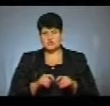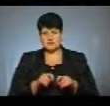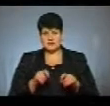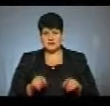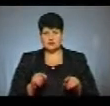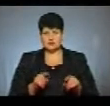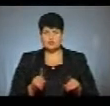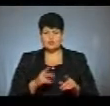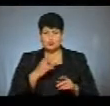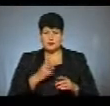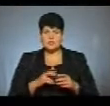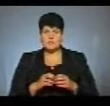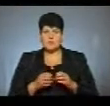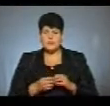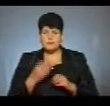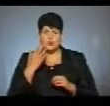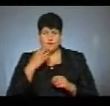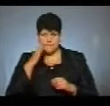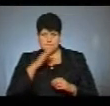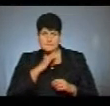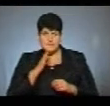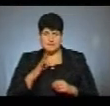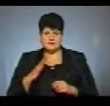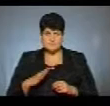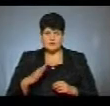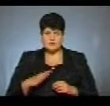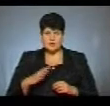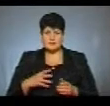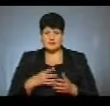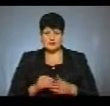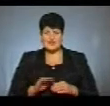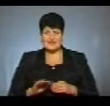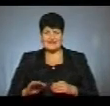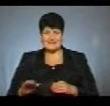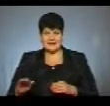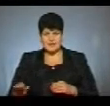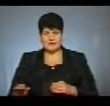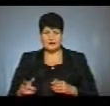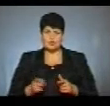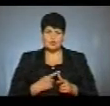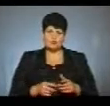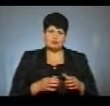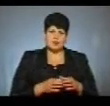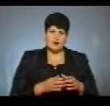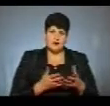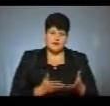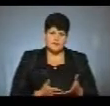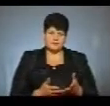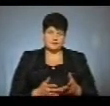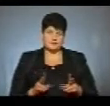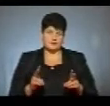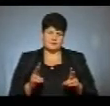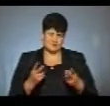тому що побачили проблему, що коли батьки очікують своїх дітей десь чи з якихось гуртків, чи, можливо, десь